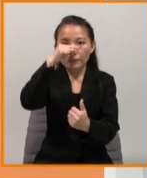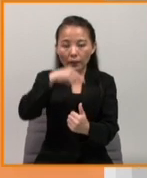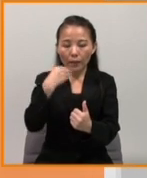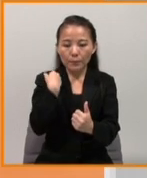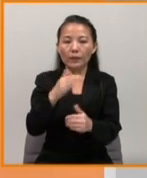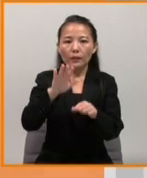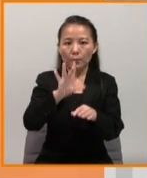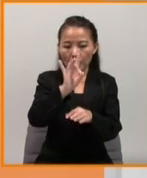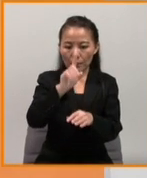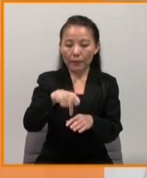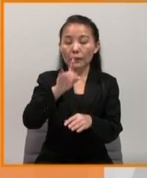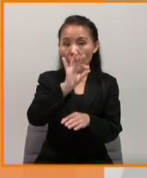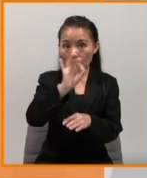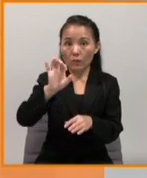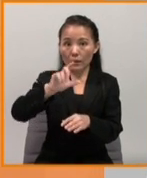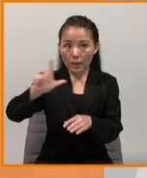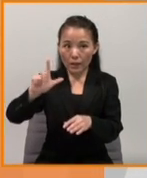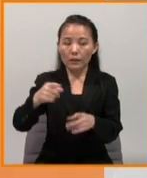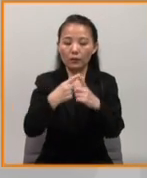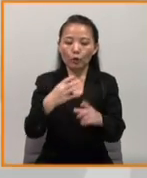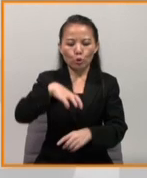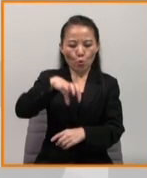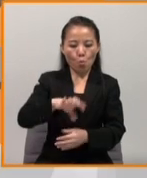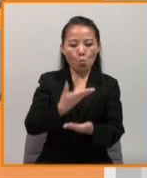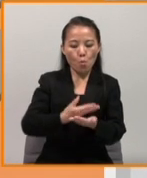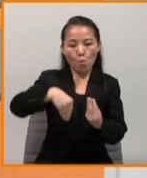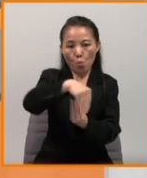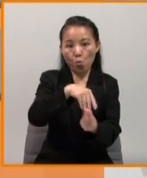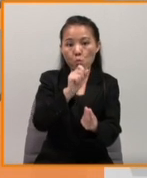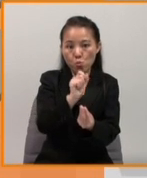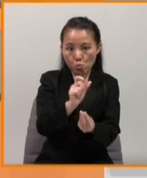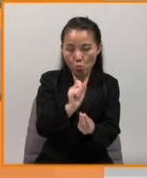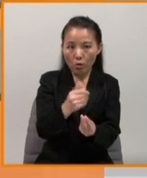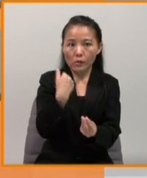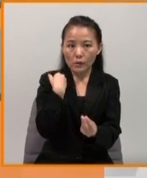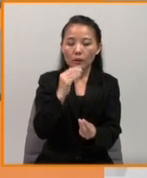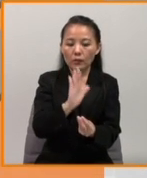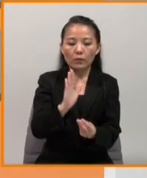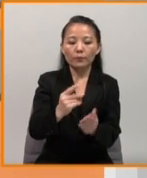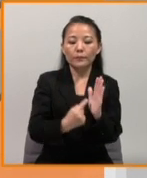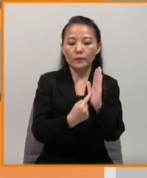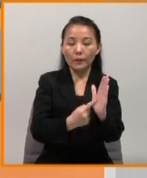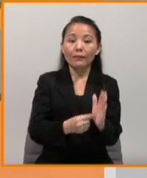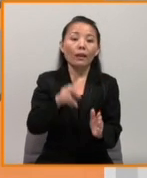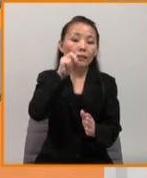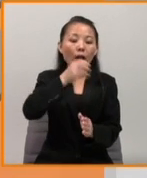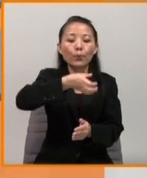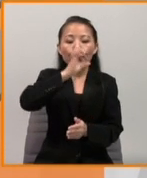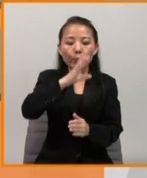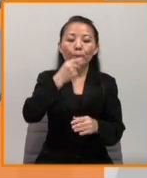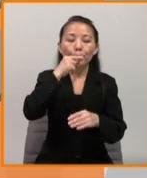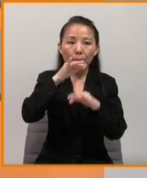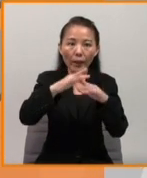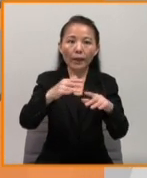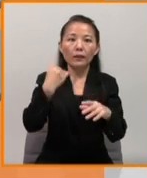ากว่า 8,900 ล้านบาทโดยกลุ่มธุรกิจที่ไทยมีโอกาสประสบความสำเร็จในเมียนมาได้แก่เครื่องดื่มอาหารทะเลแปรรูปและห้อง